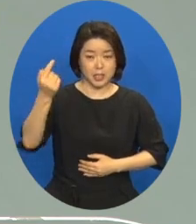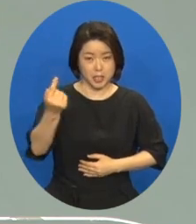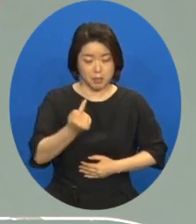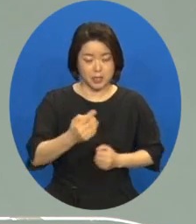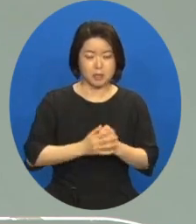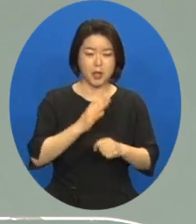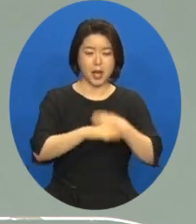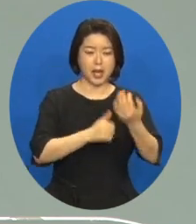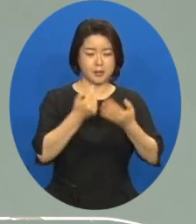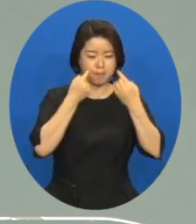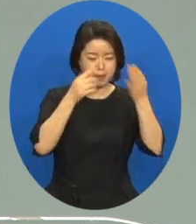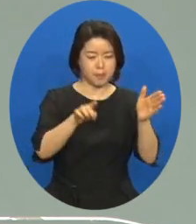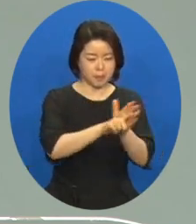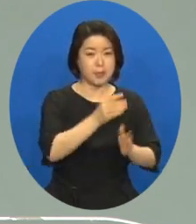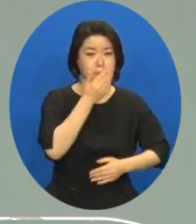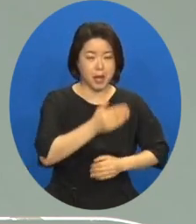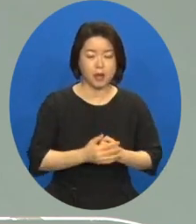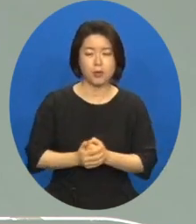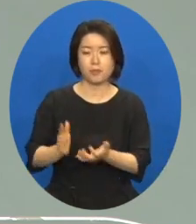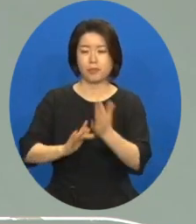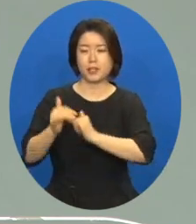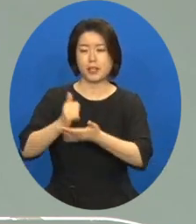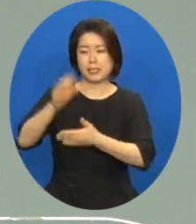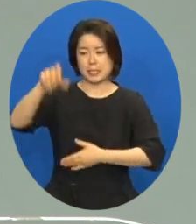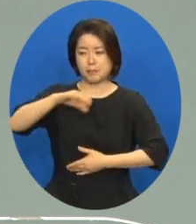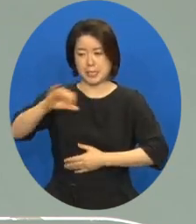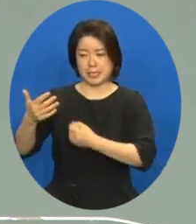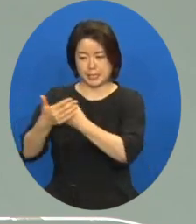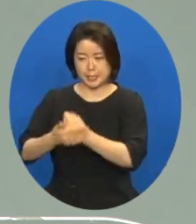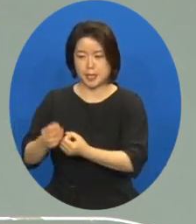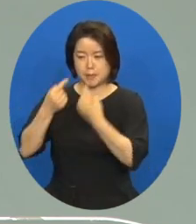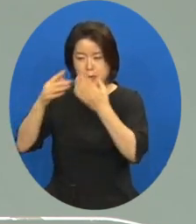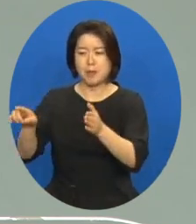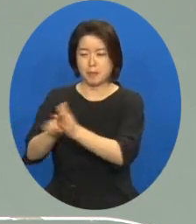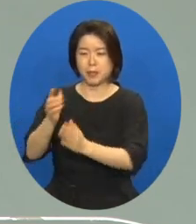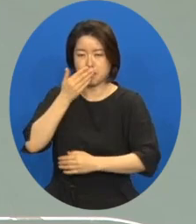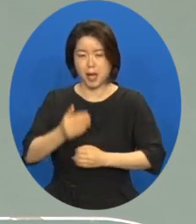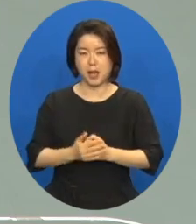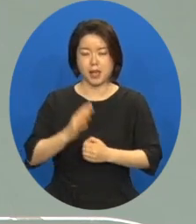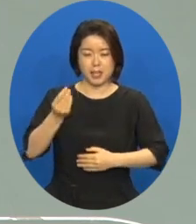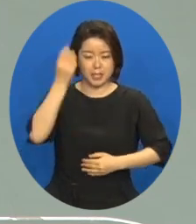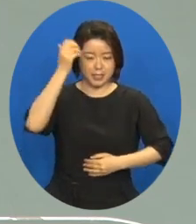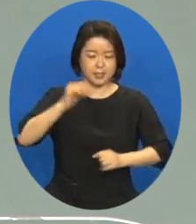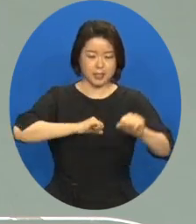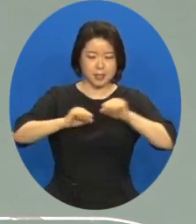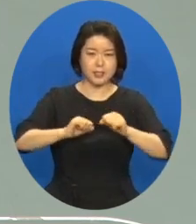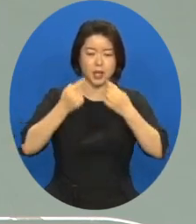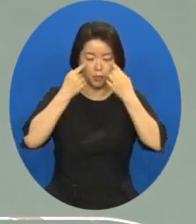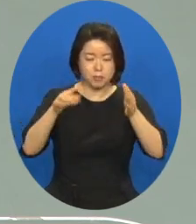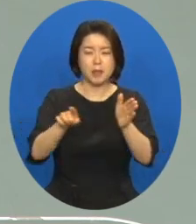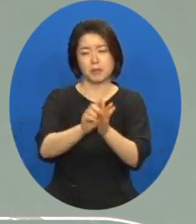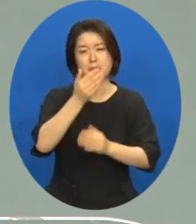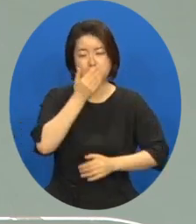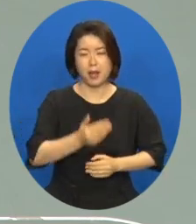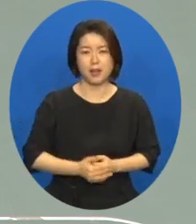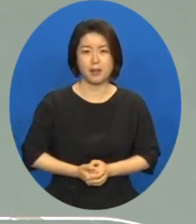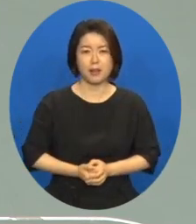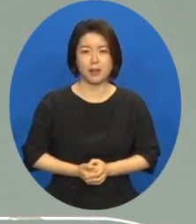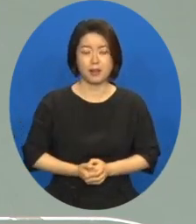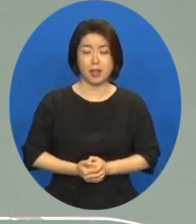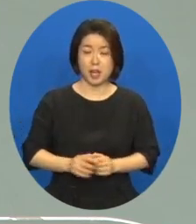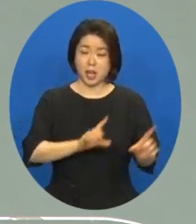분명히 믿어지고 예수님의 십자가의 은혜가 믿어지고 성령의 역사가 믿어져요. 삶의 목적이